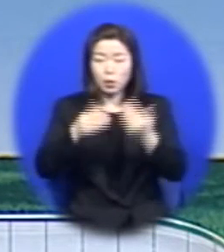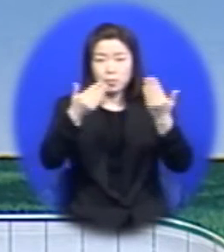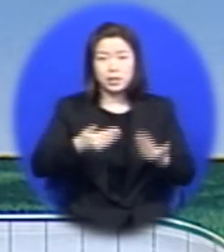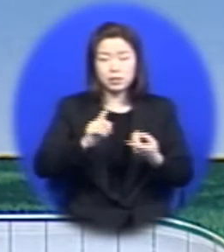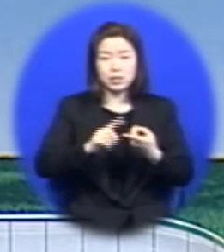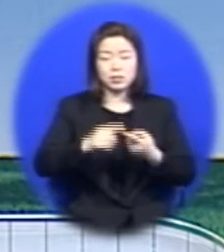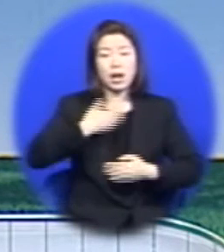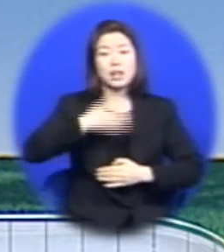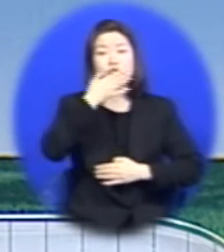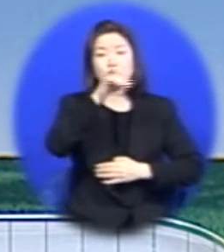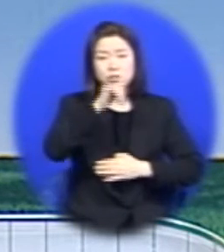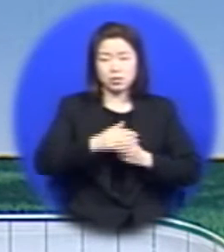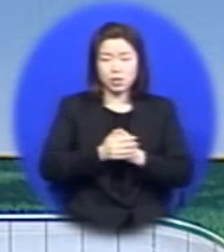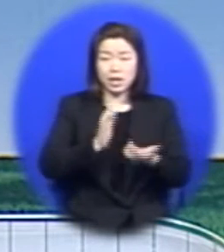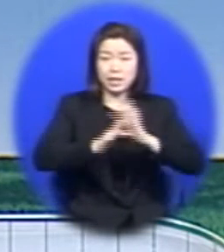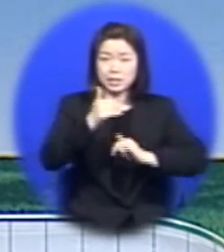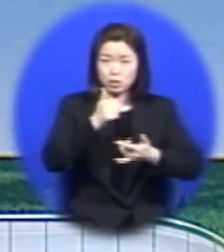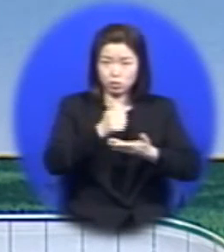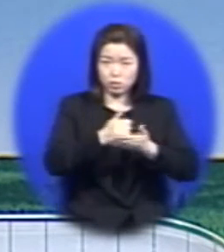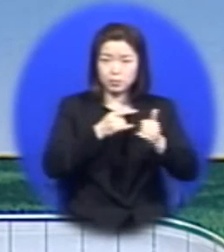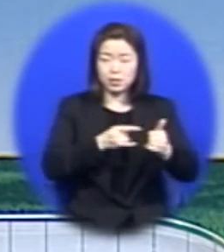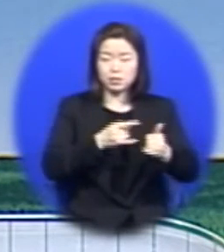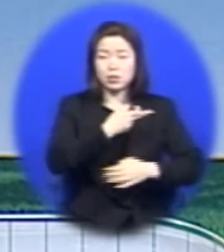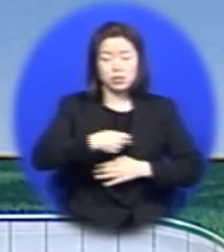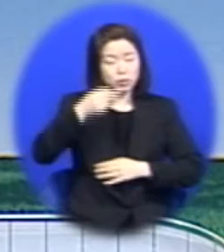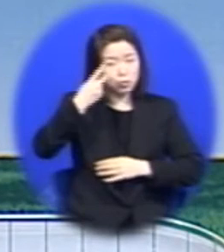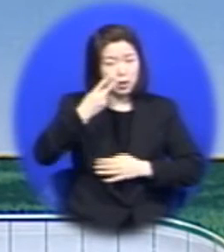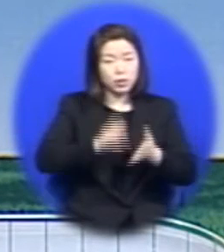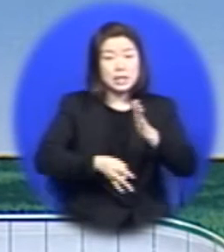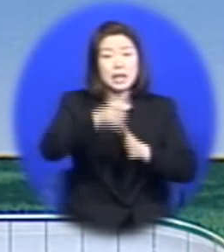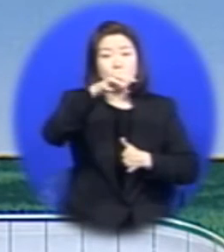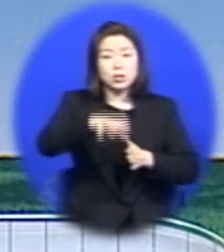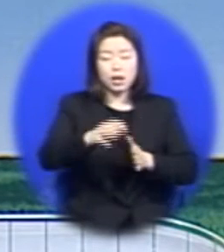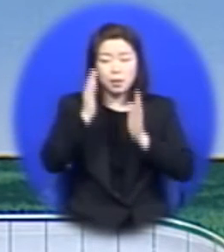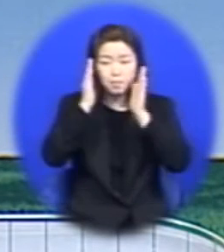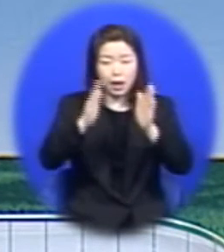됩니다. 예수님께서 사도 바울을 예루살렘으로 방향을 트신 거예요.